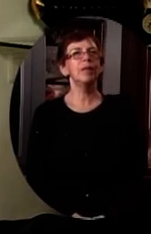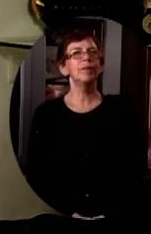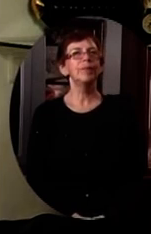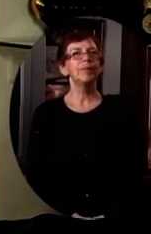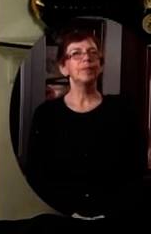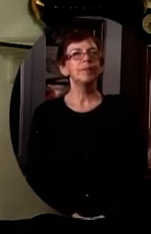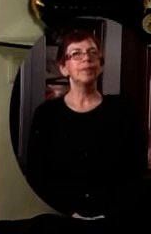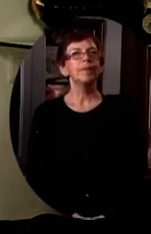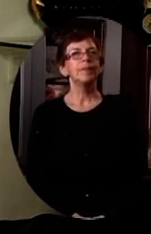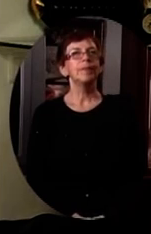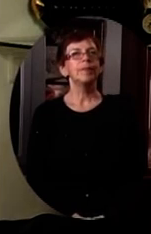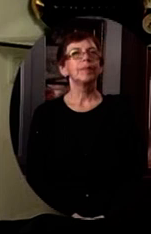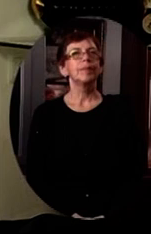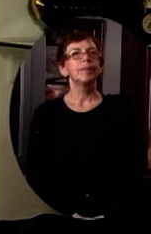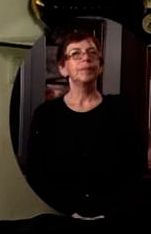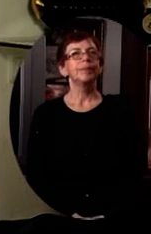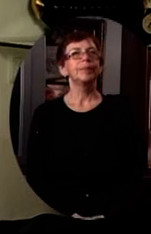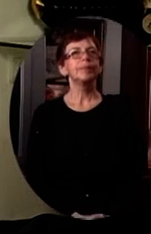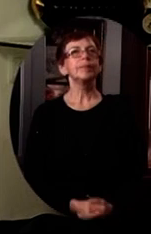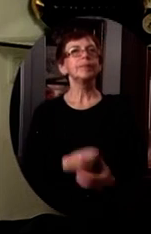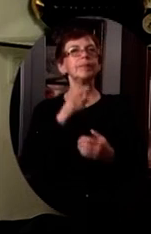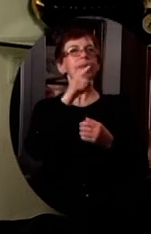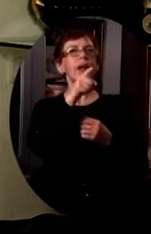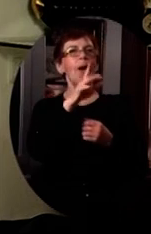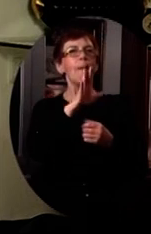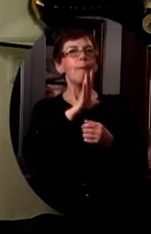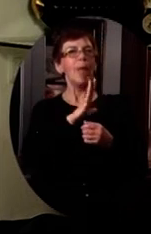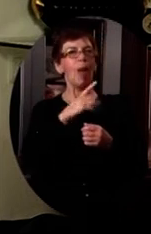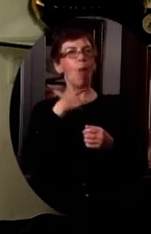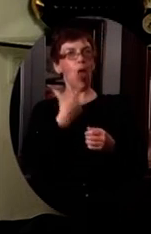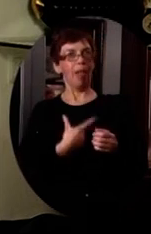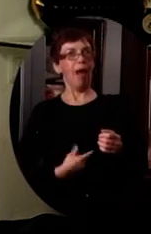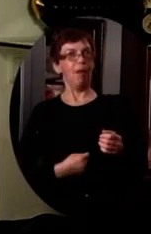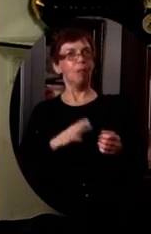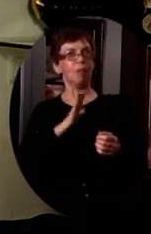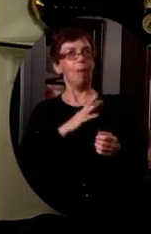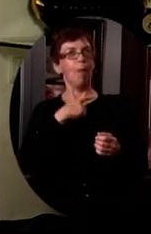היה מעניין. היית בפיונרים?